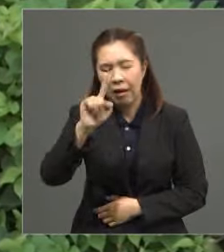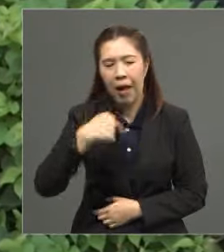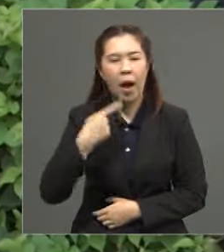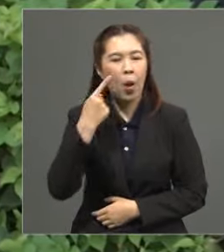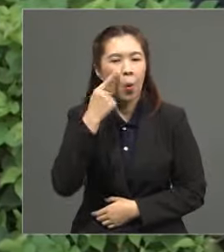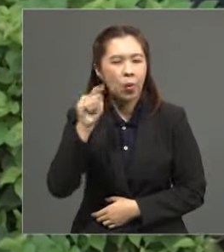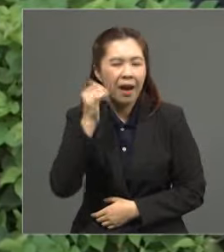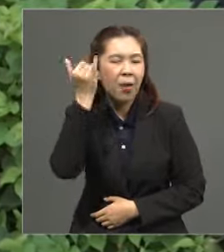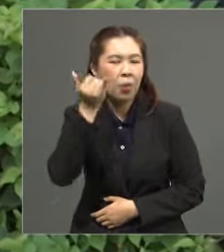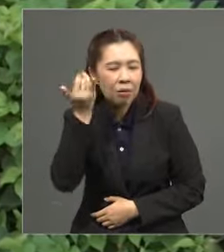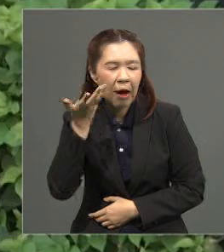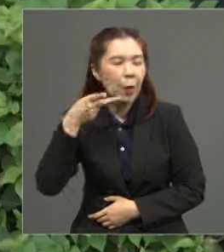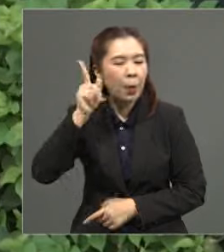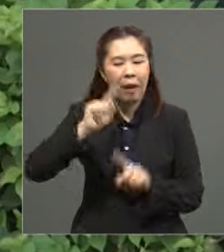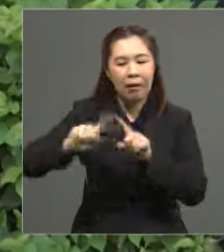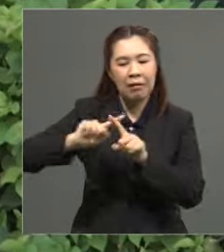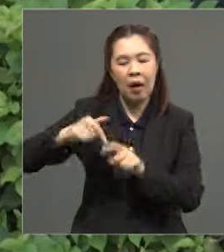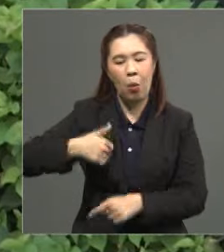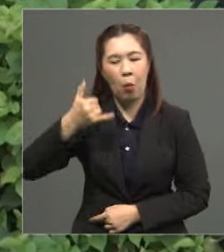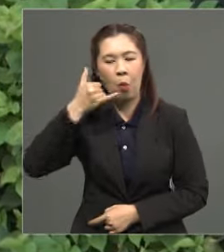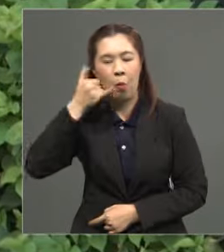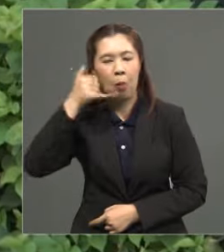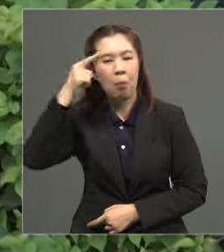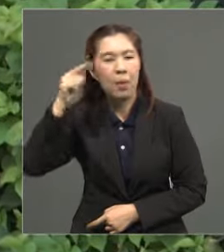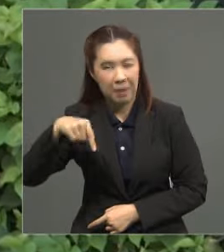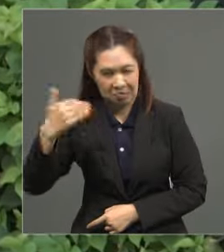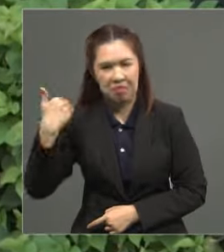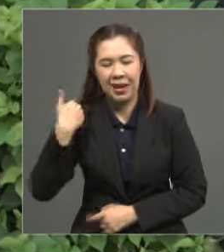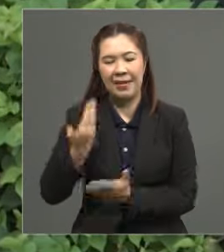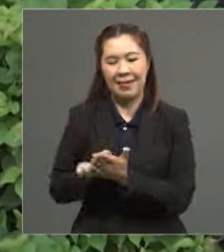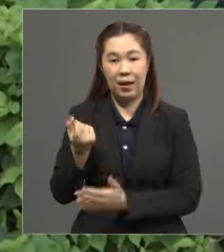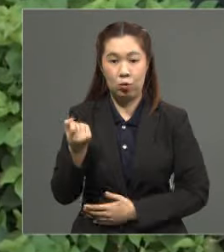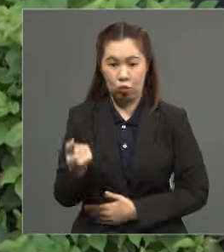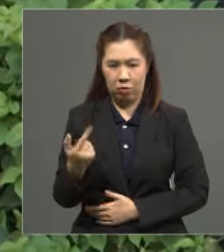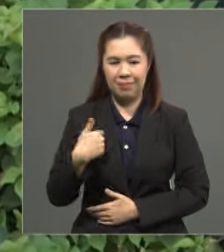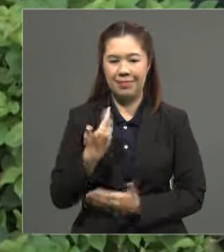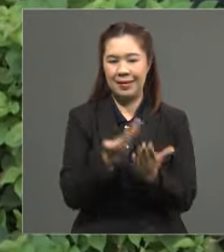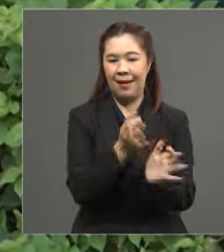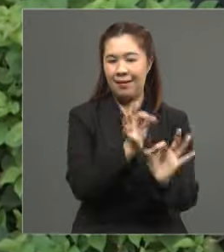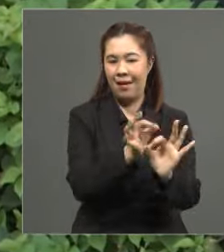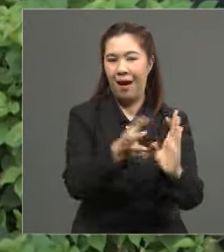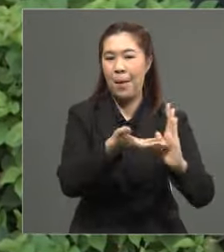ช้สมาร์ทโฟนไม่ใช้มือถือเงี้ยแต่อย่างน้อยถ้าเป็นเงินสดเนี่ยเขายังสามารถไปเบิกได้